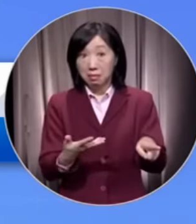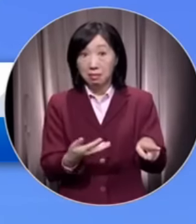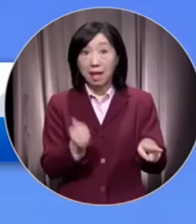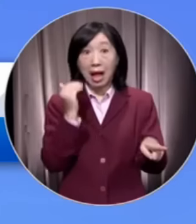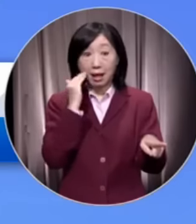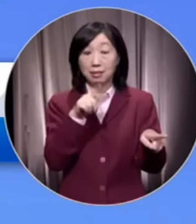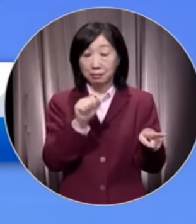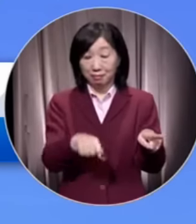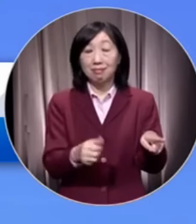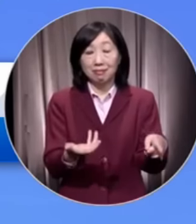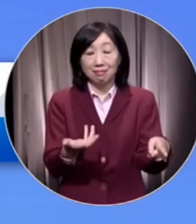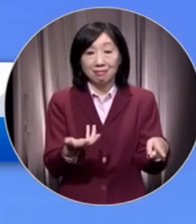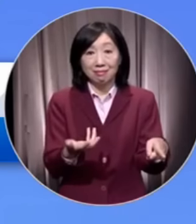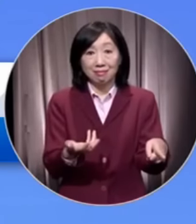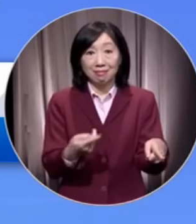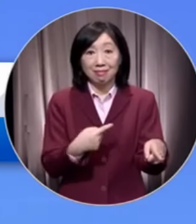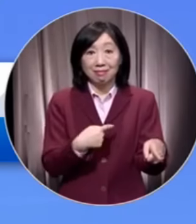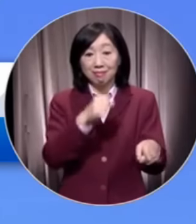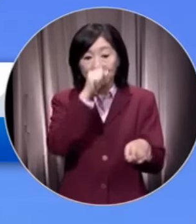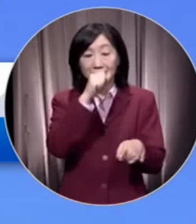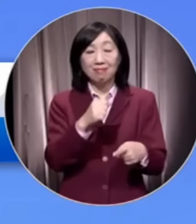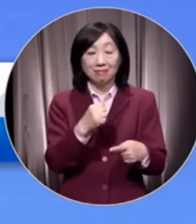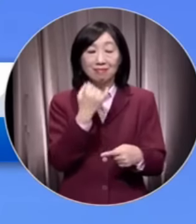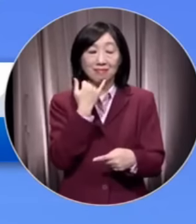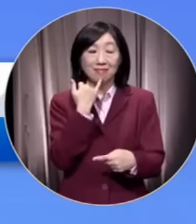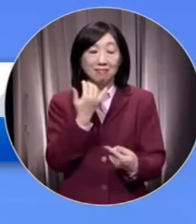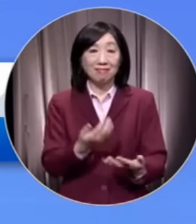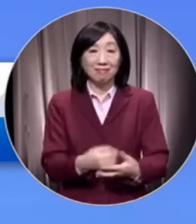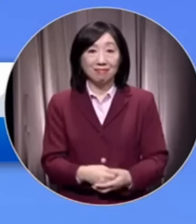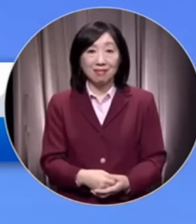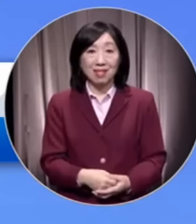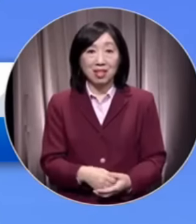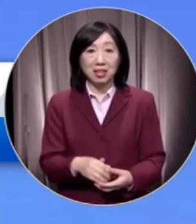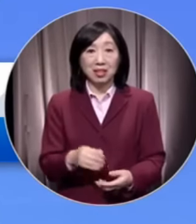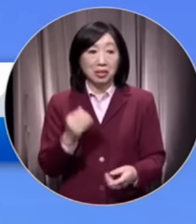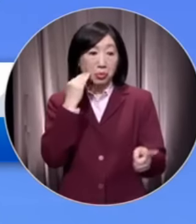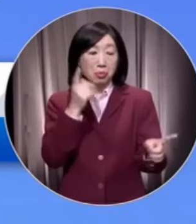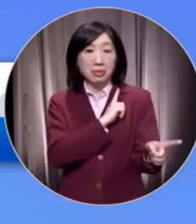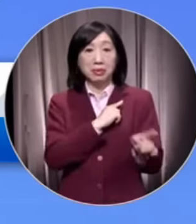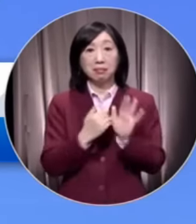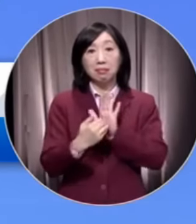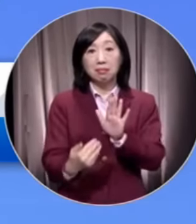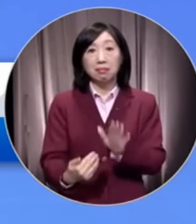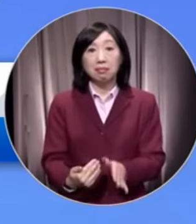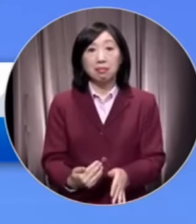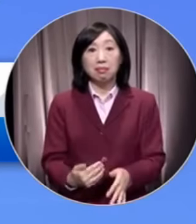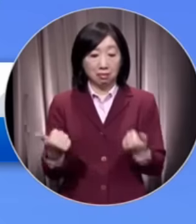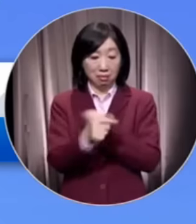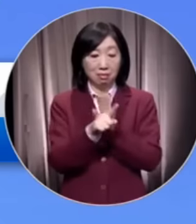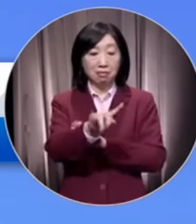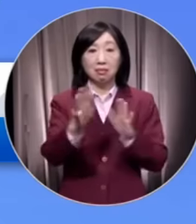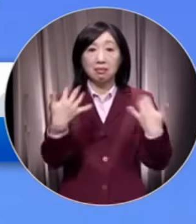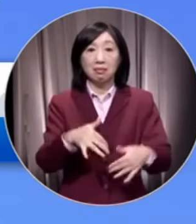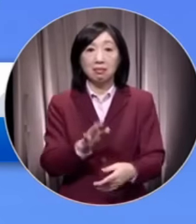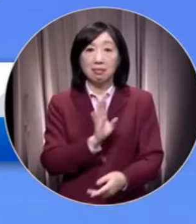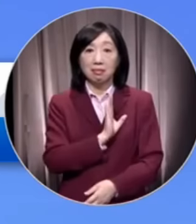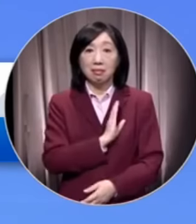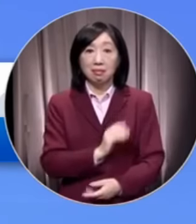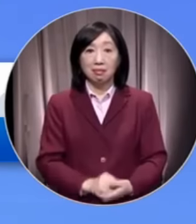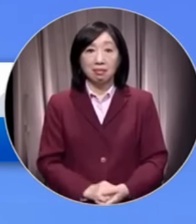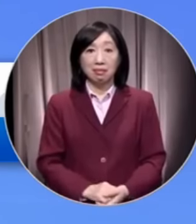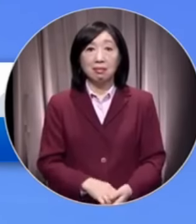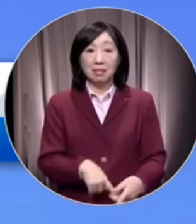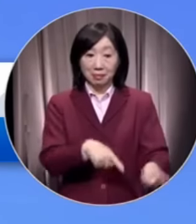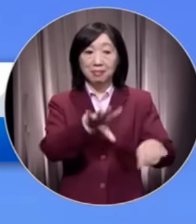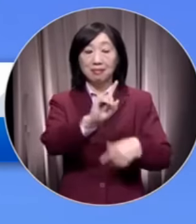意啊，我们也是一个办法，因为连他们自己都不愿意接受的话，那就表示这个是有问题的。你们